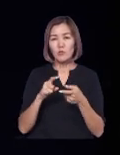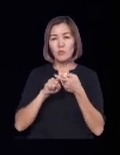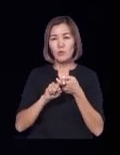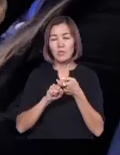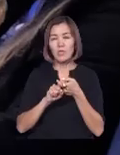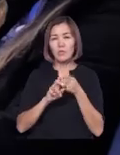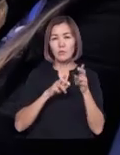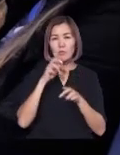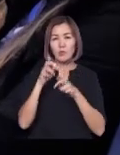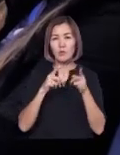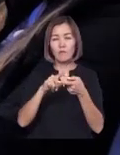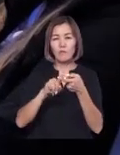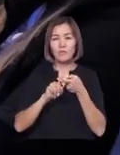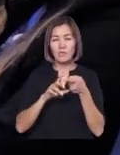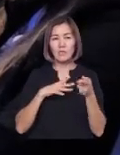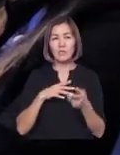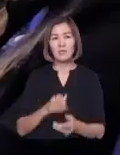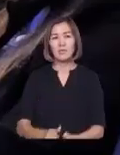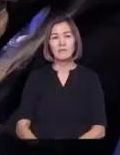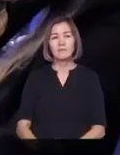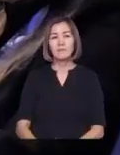через спутниковую сеть Starlink.